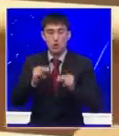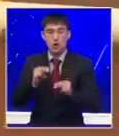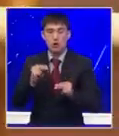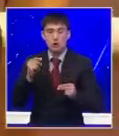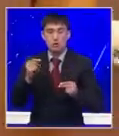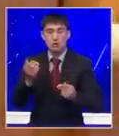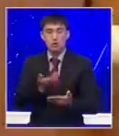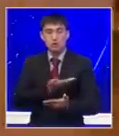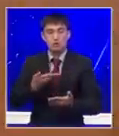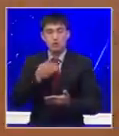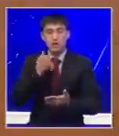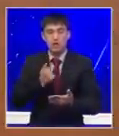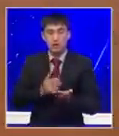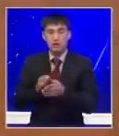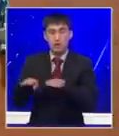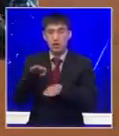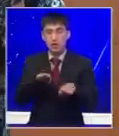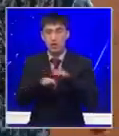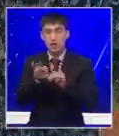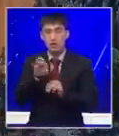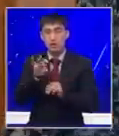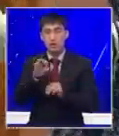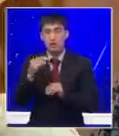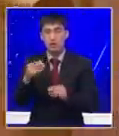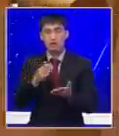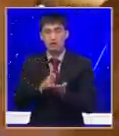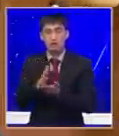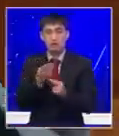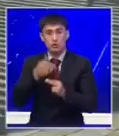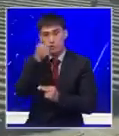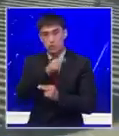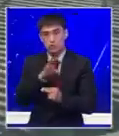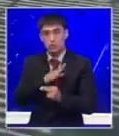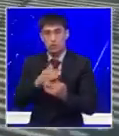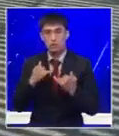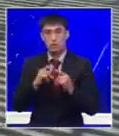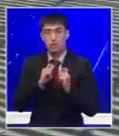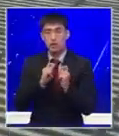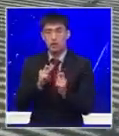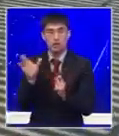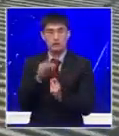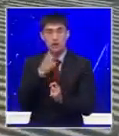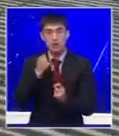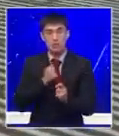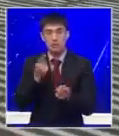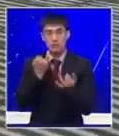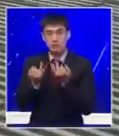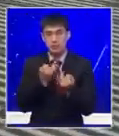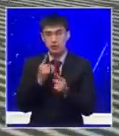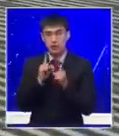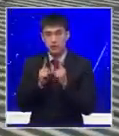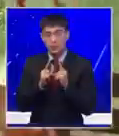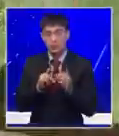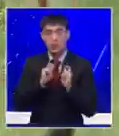службе помогли военной карьере Мейера Алдабергенова. Его заслуга в этом году была отмечена наградой на всеармейском совещании.